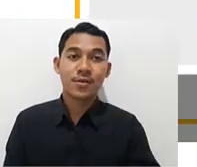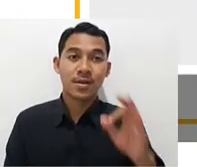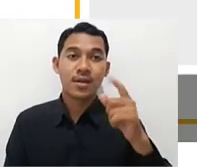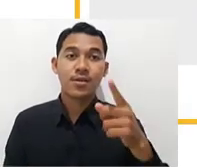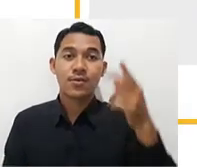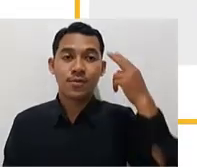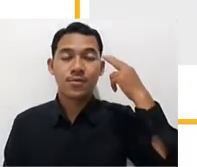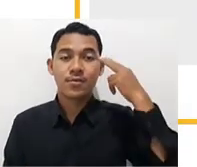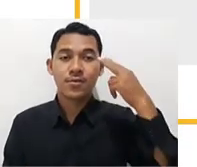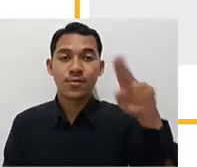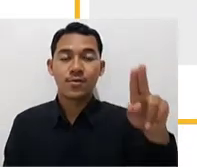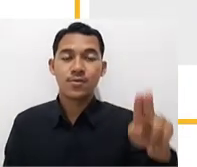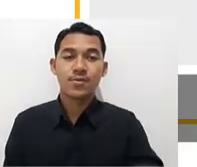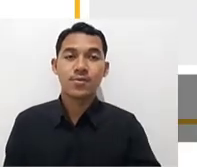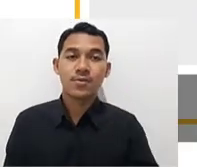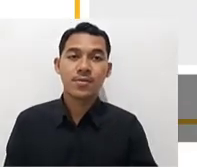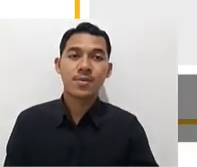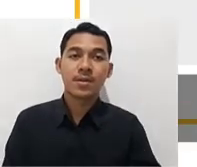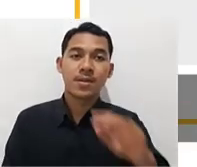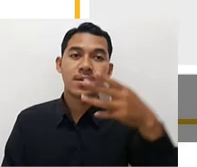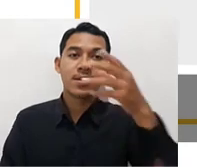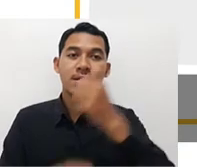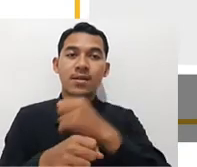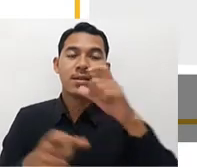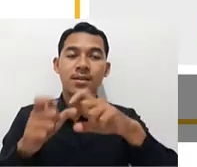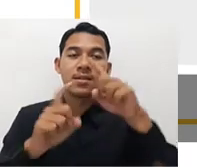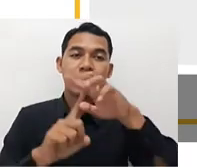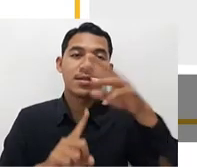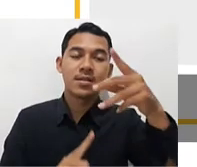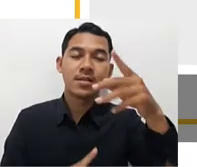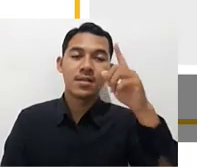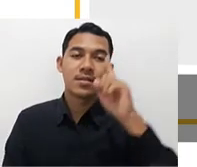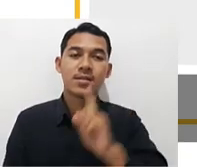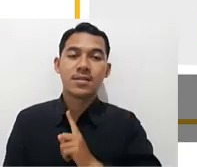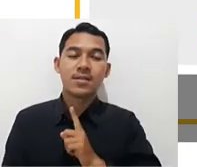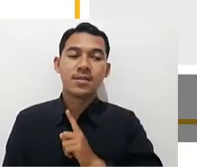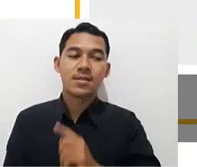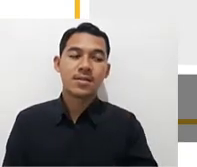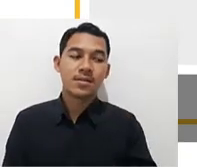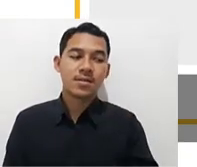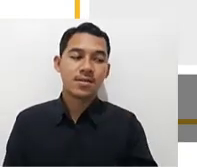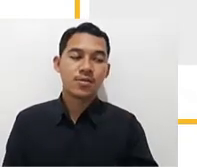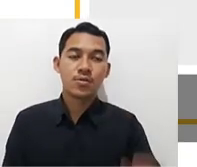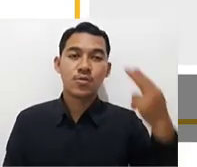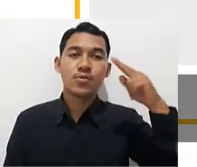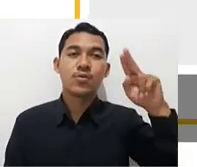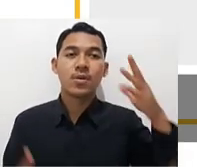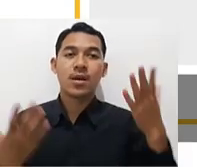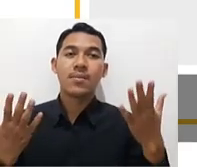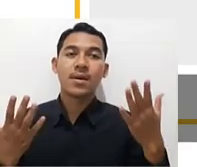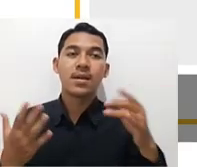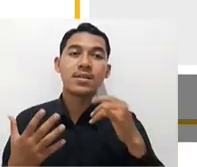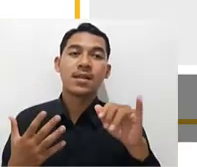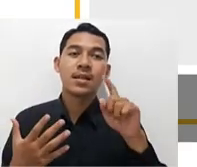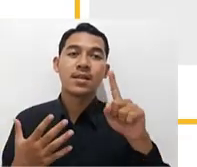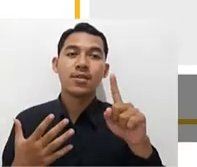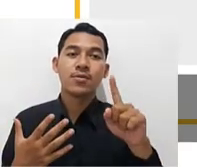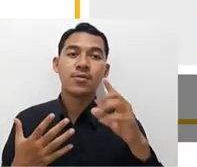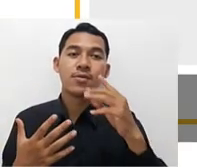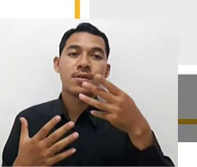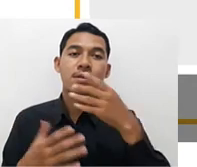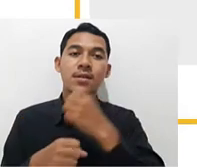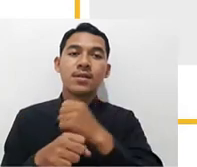itu untuk register sendiri. Nah, jadi sebenarnya register itu pakainya buat apa aja sih? Jadi salah satu penggunaan register